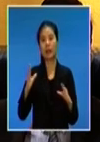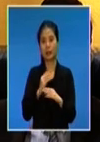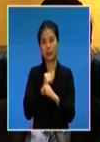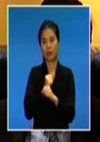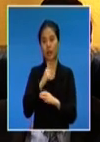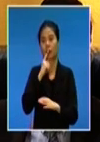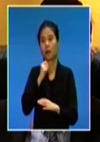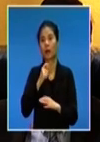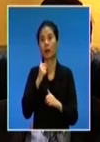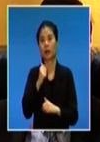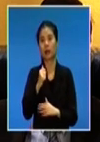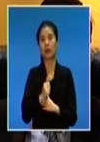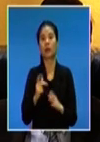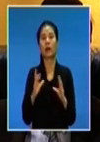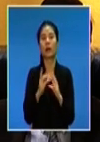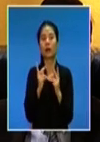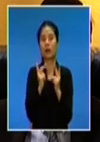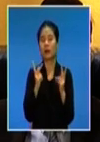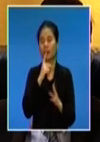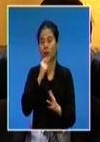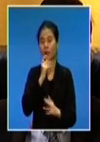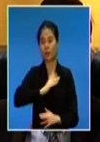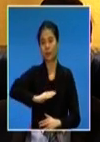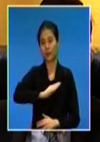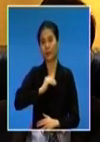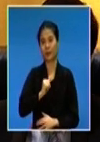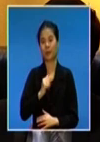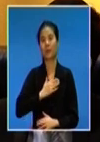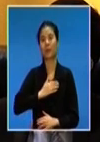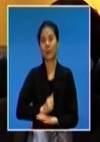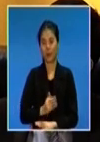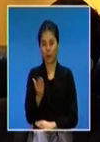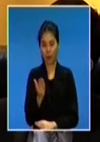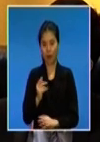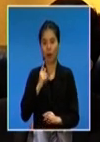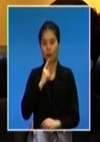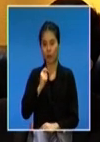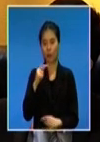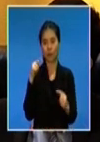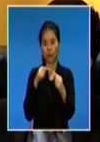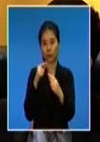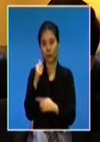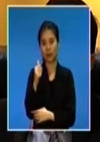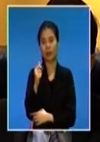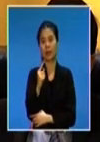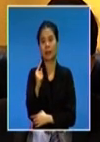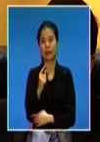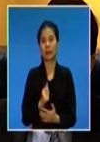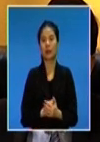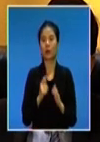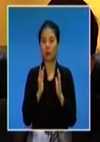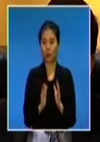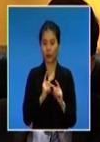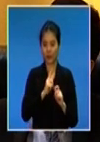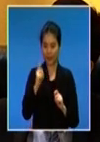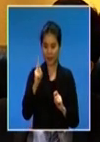ดในกรรมธิการผมเองเนี่ยจะขอตอบในตอบท่านแรกนะครับก็คือว่าผมจะตอบ